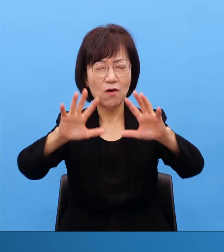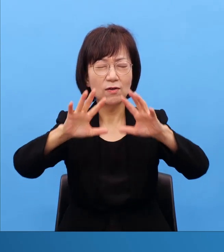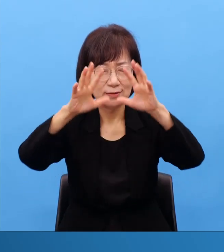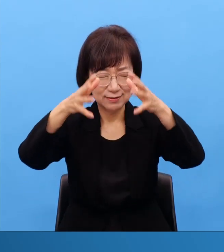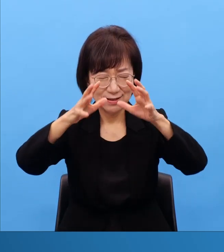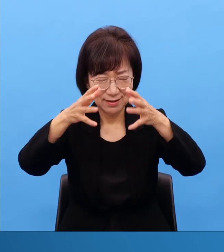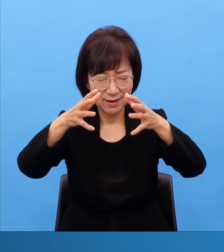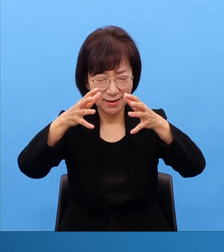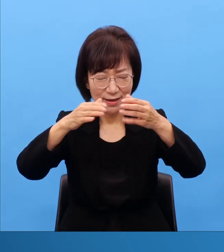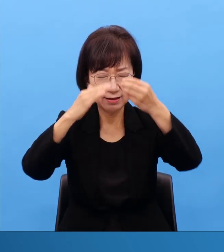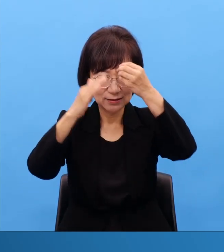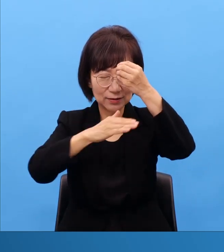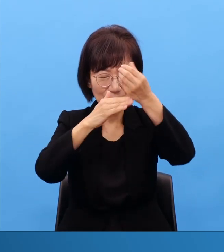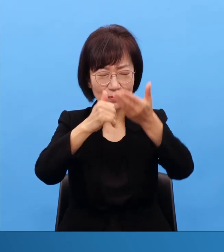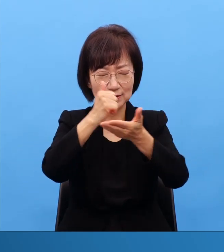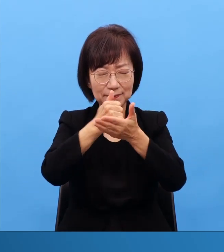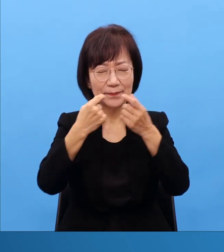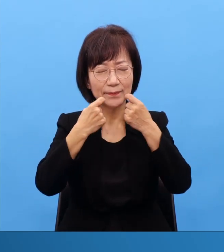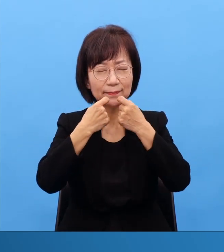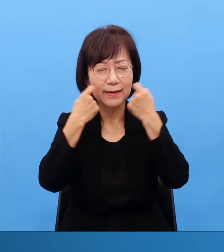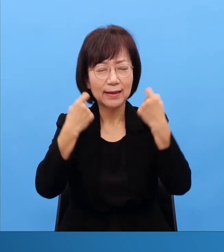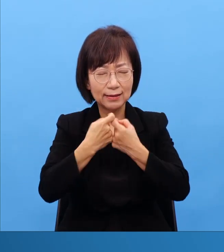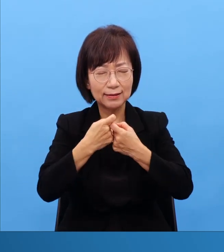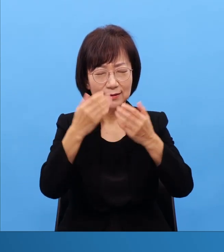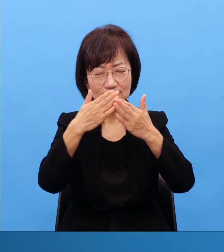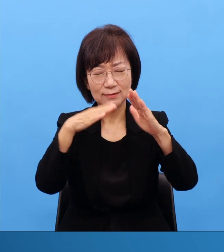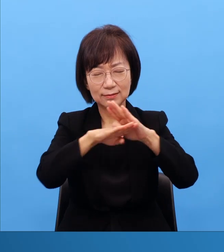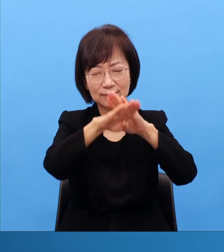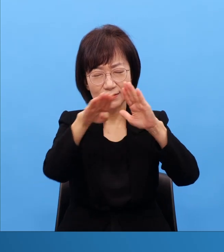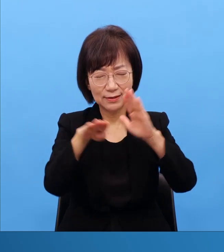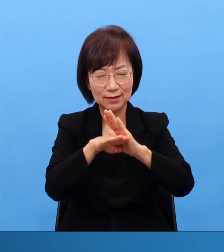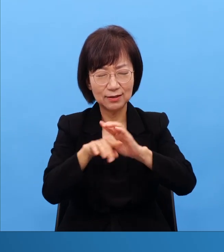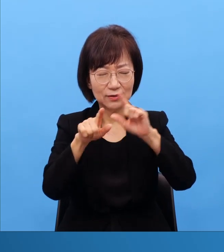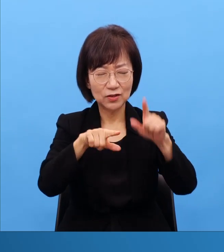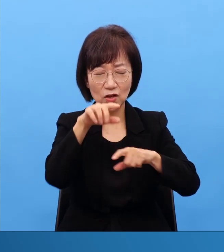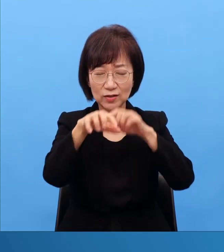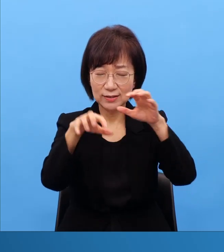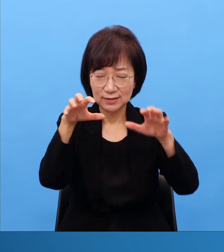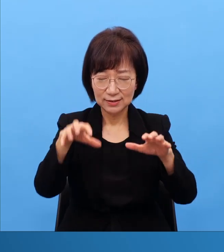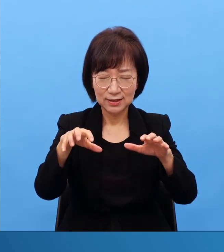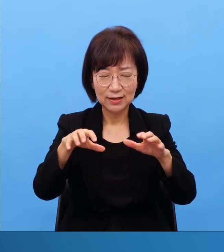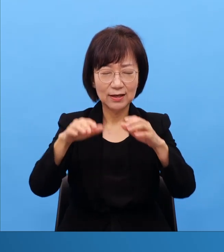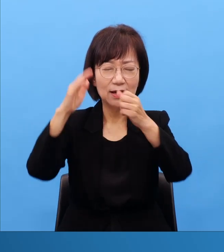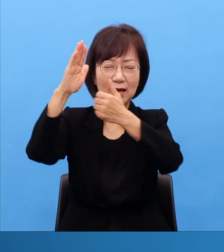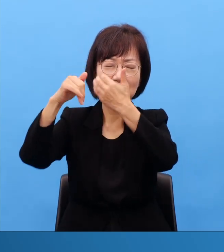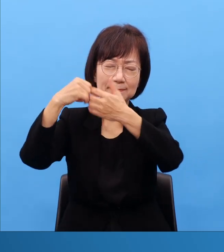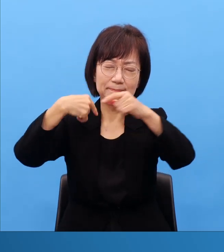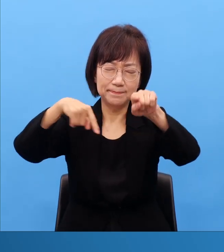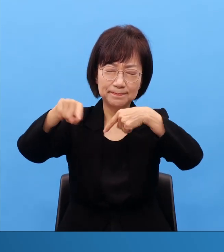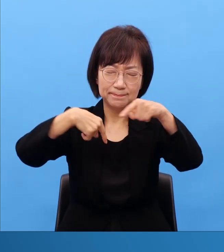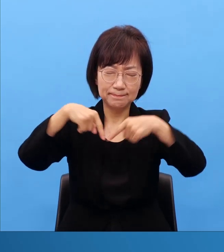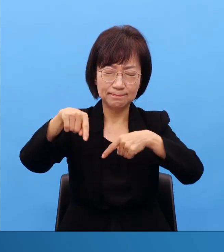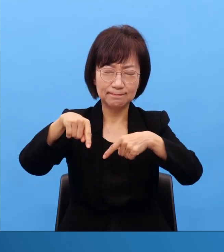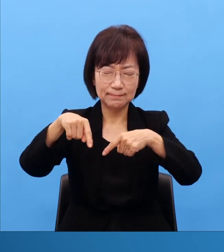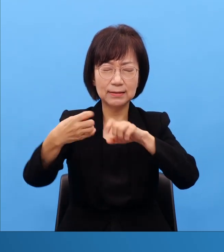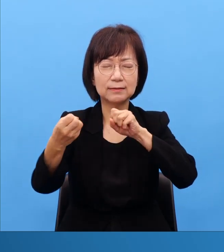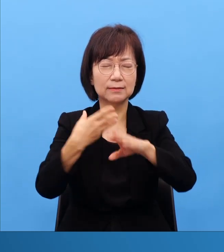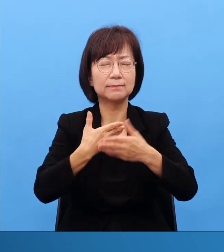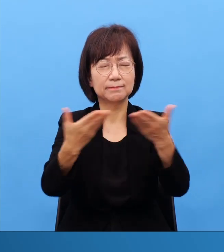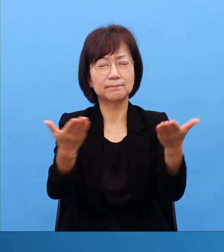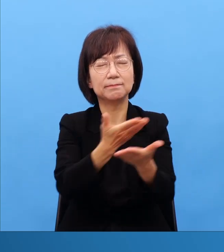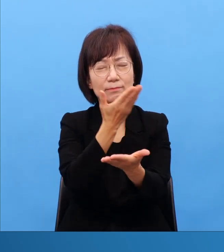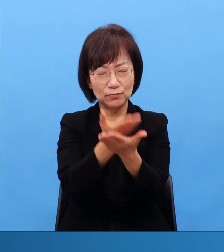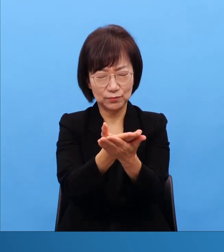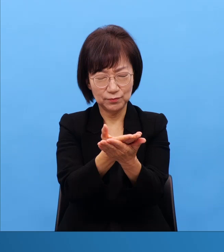성도님들 개인과 가정 현장 속에 하나님께서 역사하여 주옵소서. Lord, would you please work upon each and every